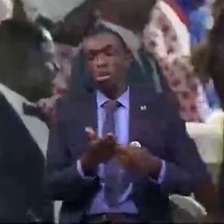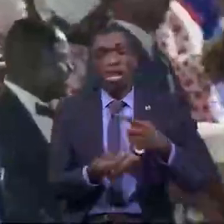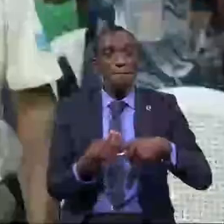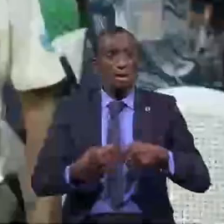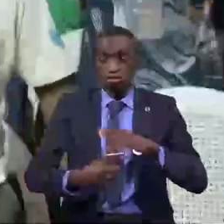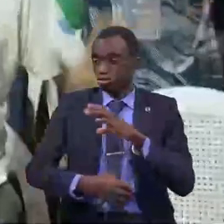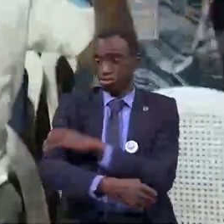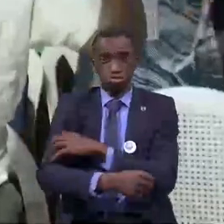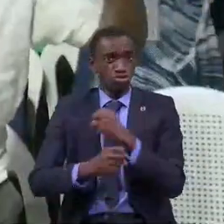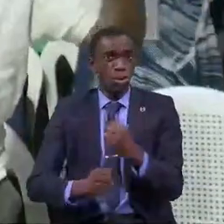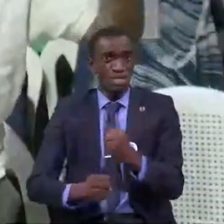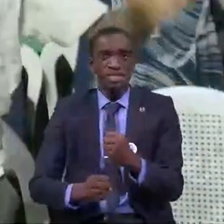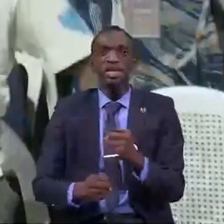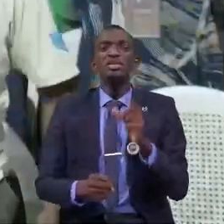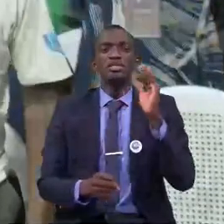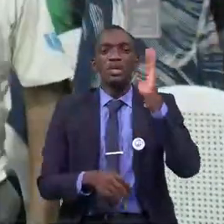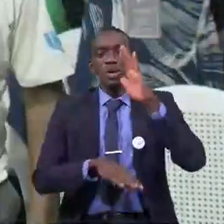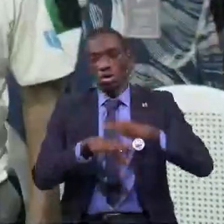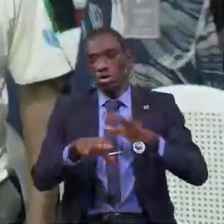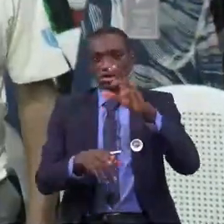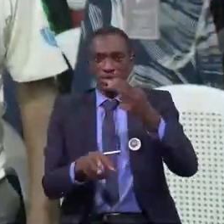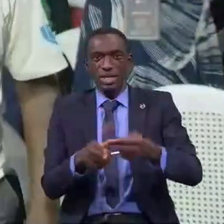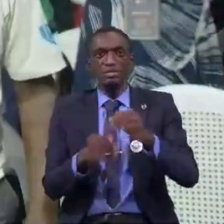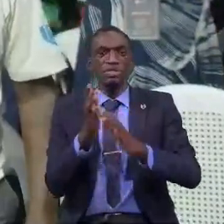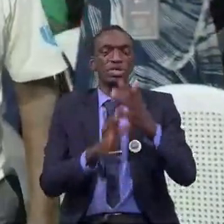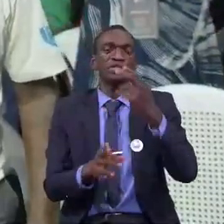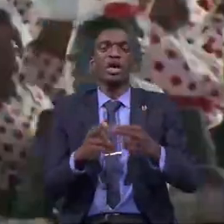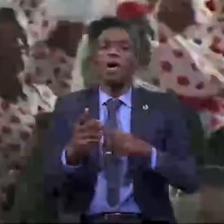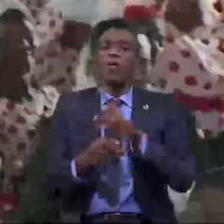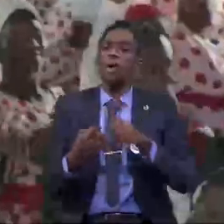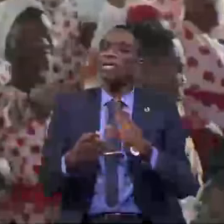Quand ils parlent de force, ils vont mentionner ton nom.